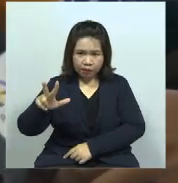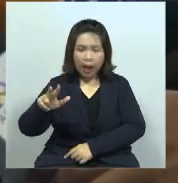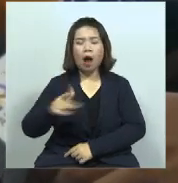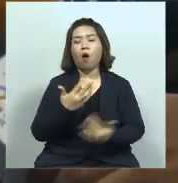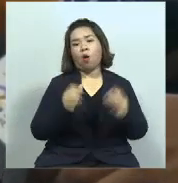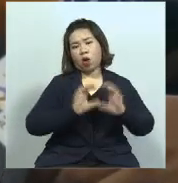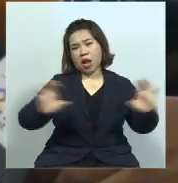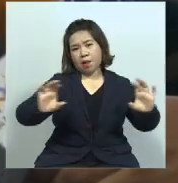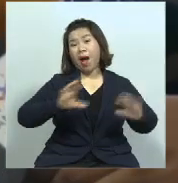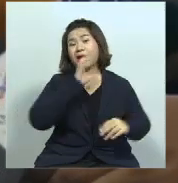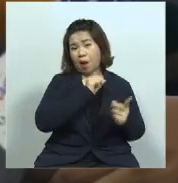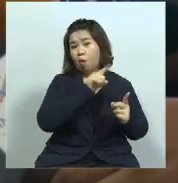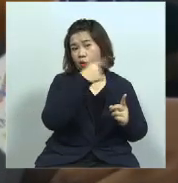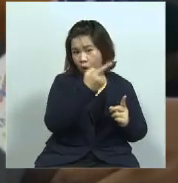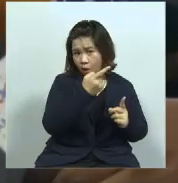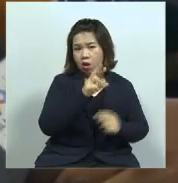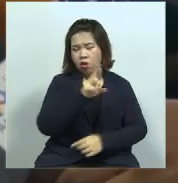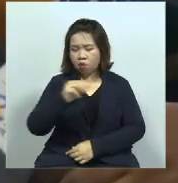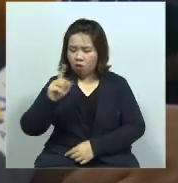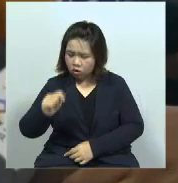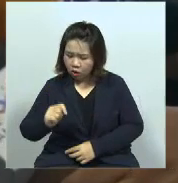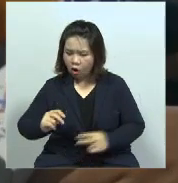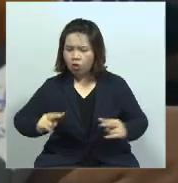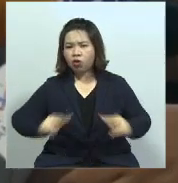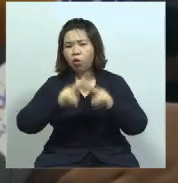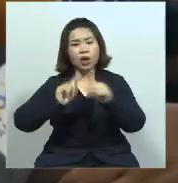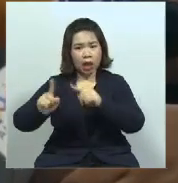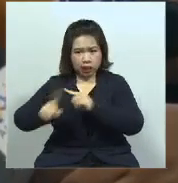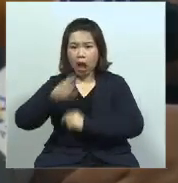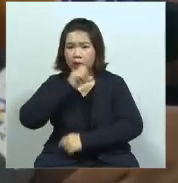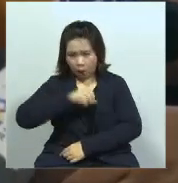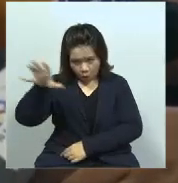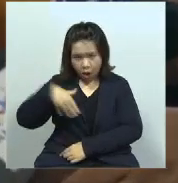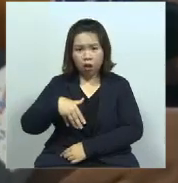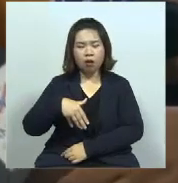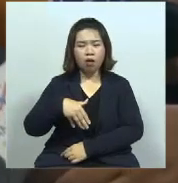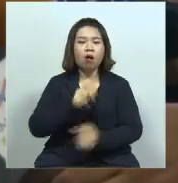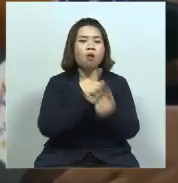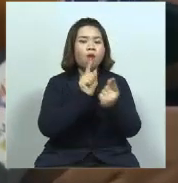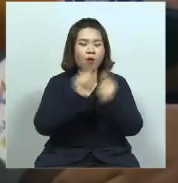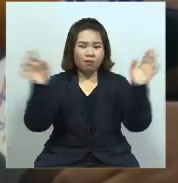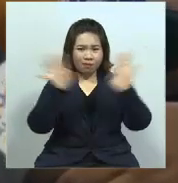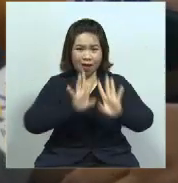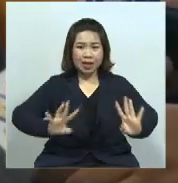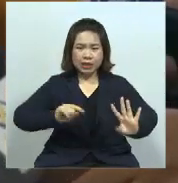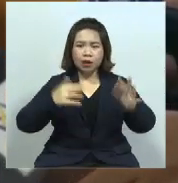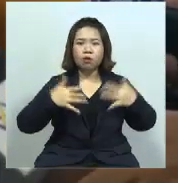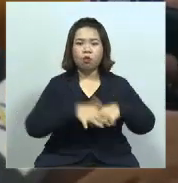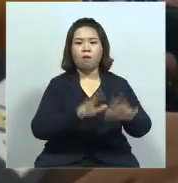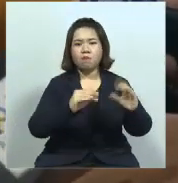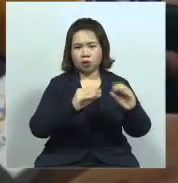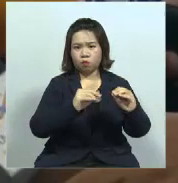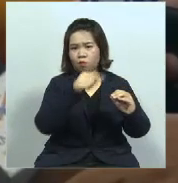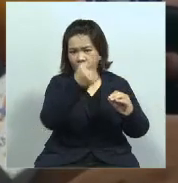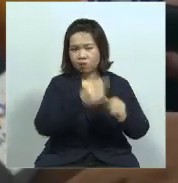เก่ารัฐมนตรีต่างประเทศเก่ารัฐมนตรีพาณิชย์เก่านายกเก่าที่จะต้องเข้าไปร่วมการประชุม